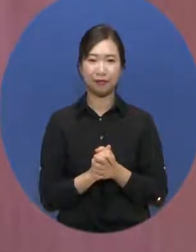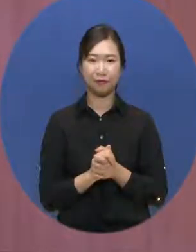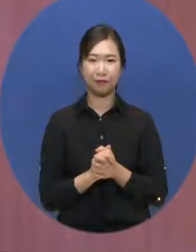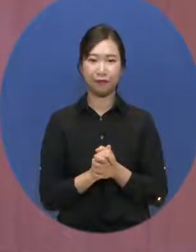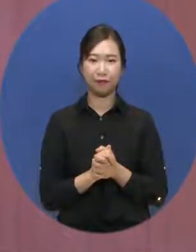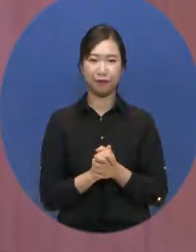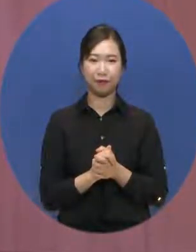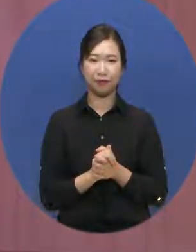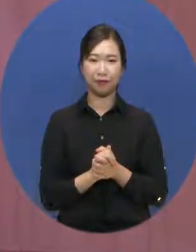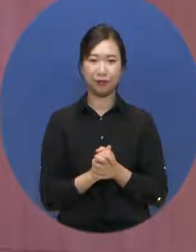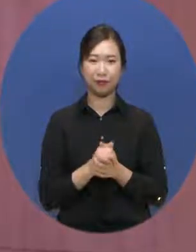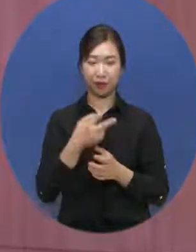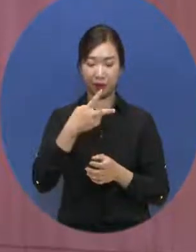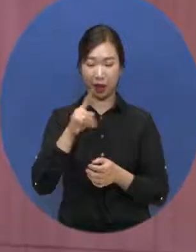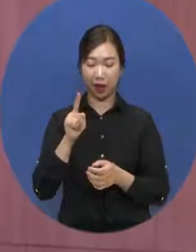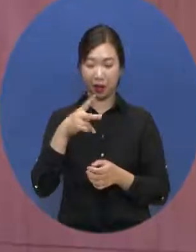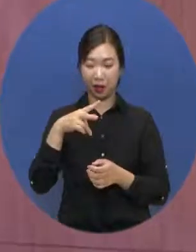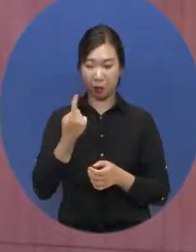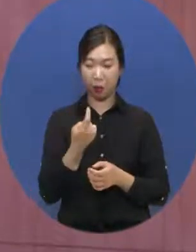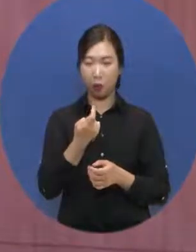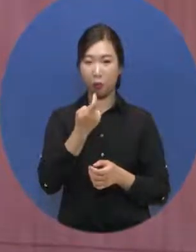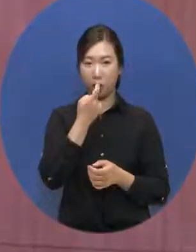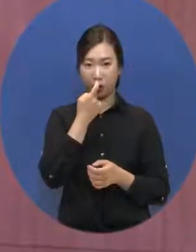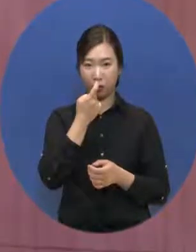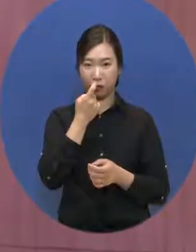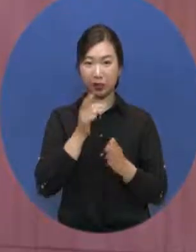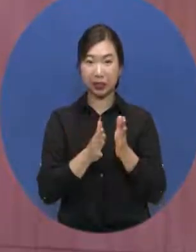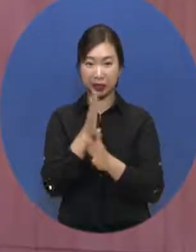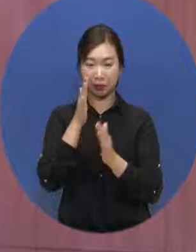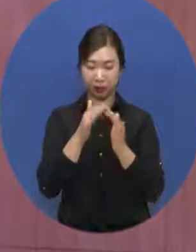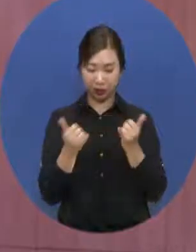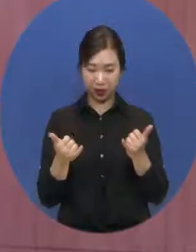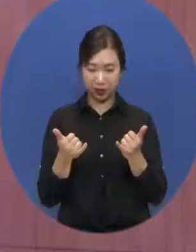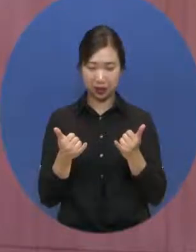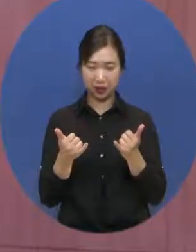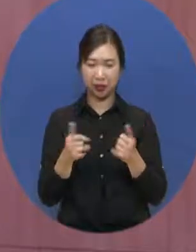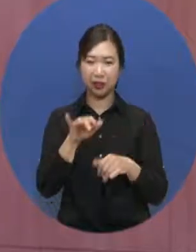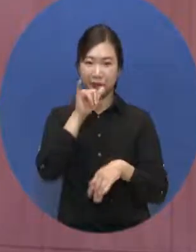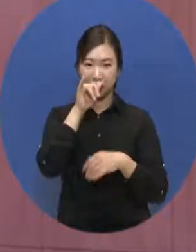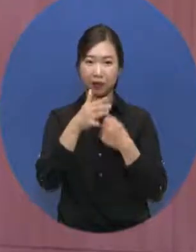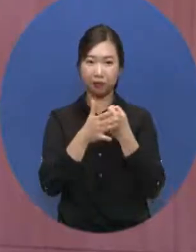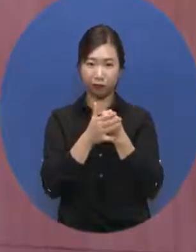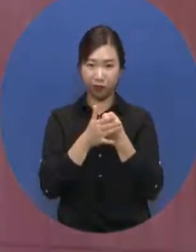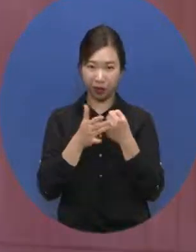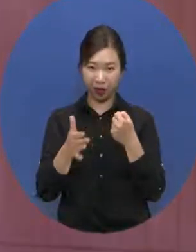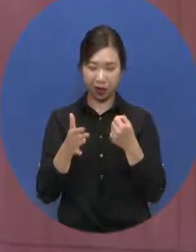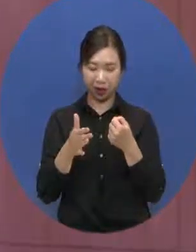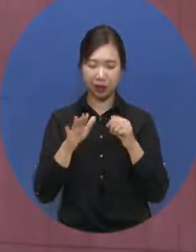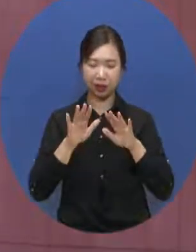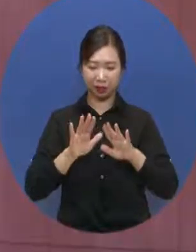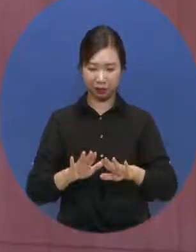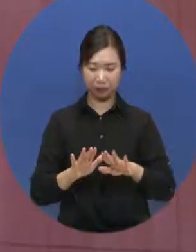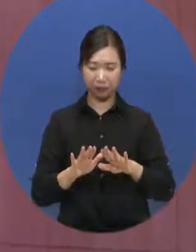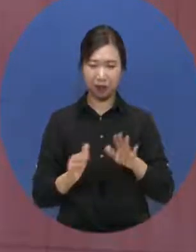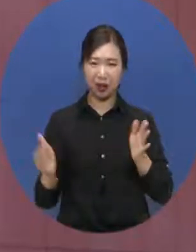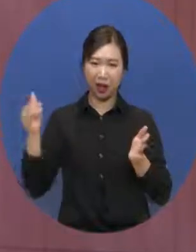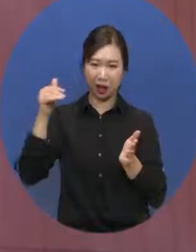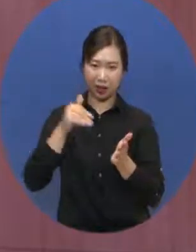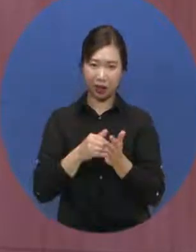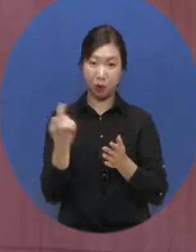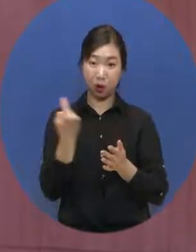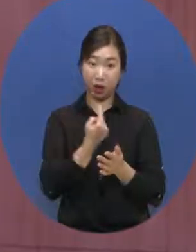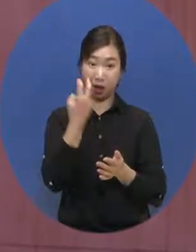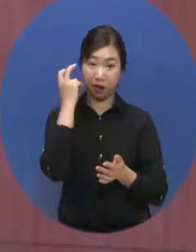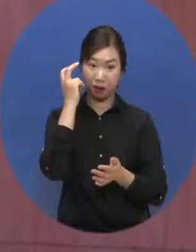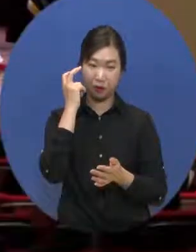다도 공부를 함께 해주신 또 많은 시민들이 있었기에 또 우리 박영자 원장님도 여기까지 왔을 거고요. 그래서